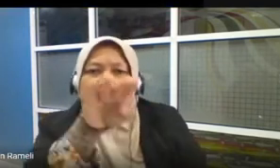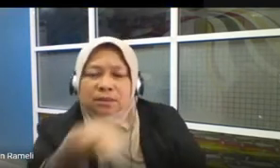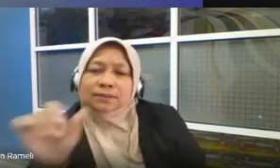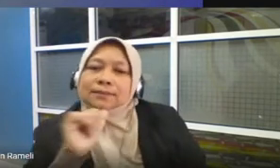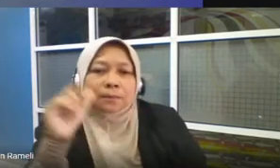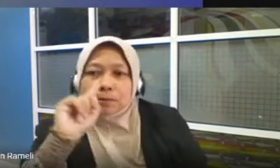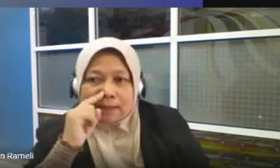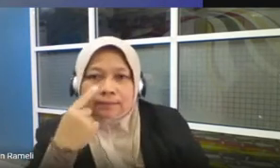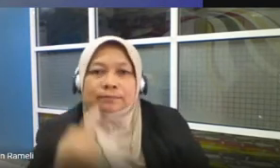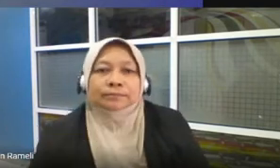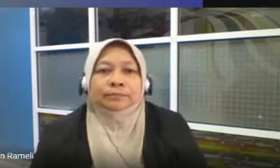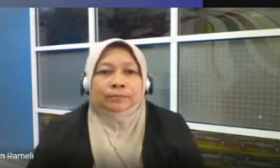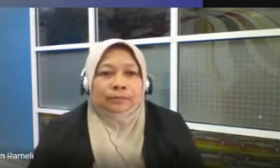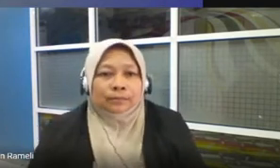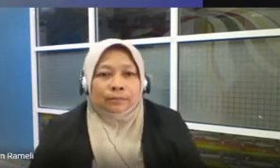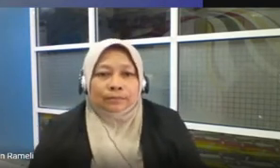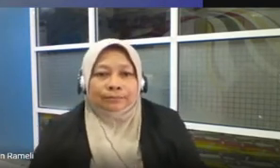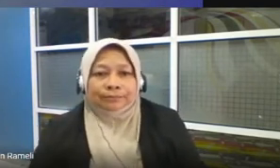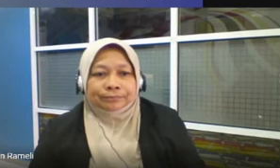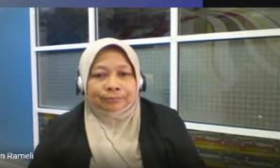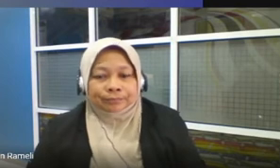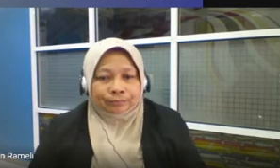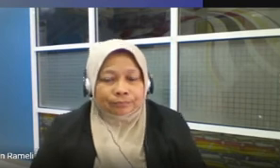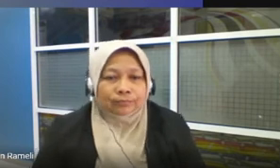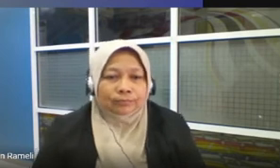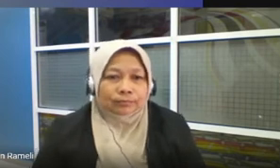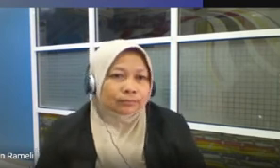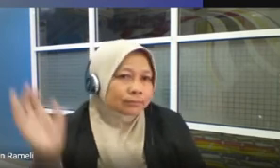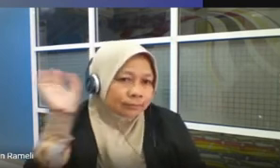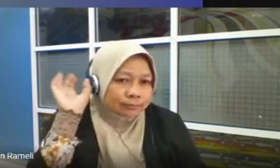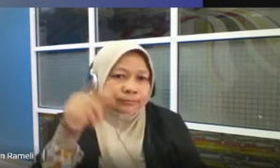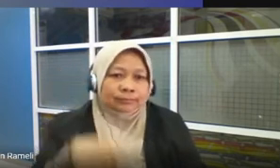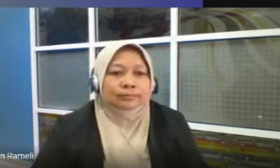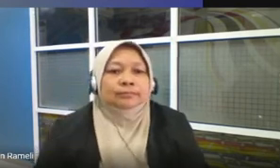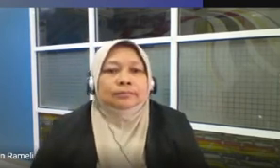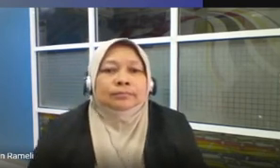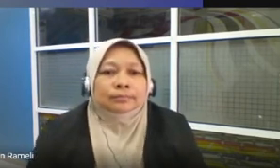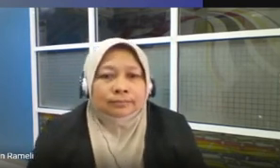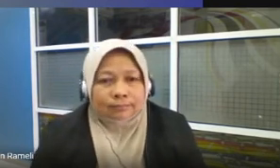okay? Alright. Ah, okay, kita dengar sikit radio, apa ni, Sifu tak cakap apa?